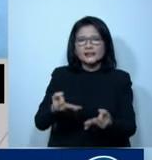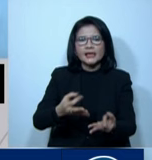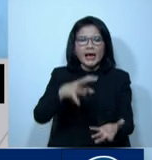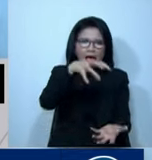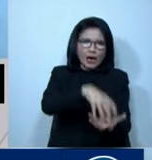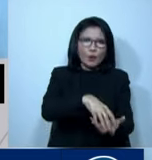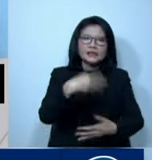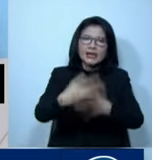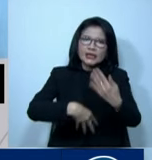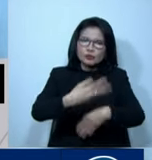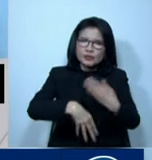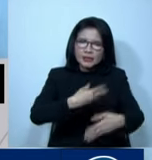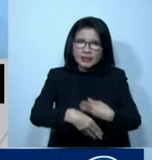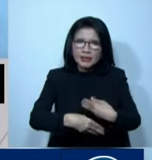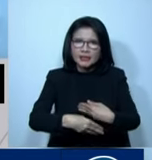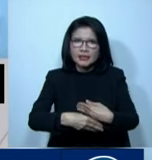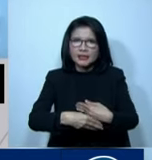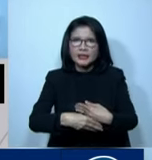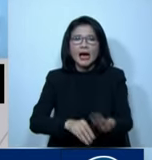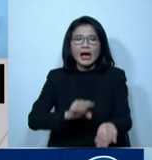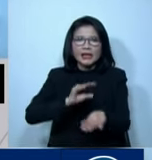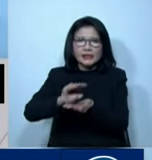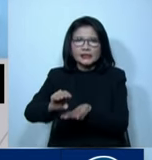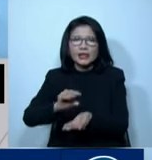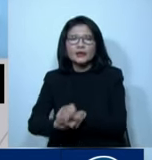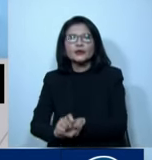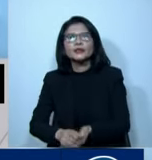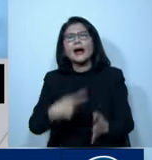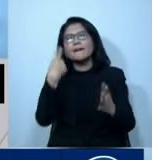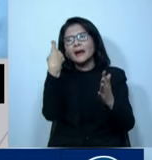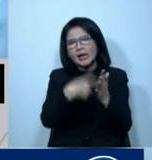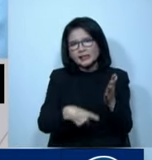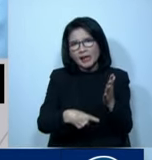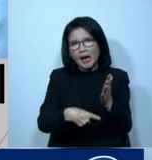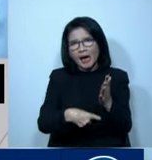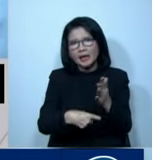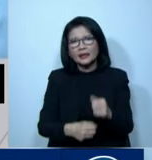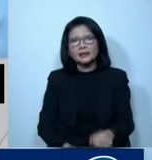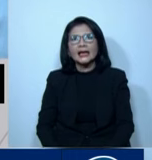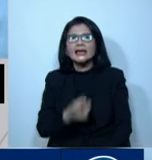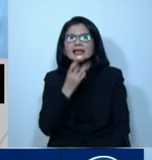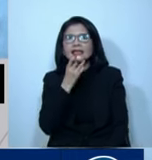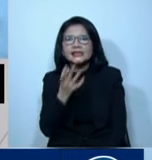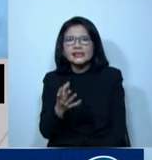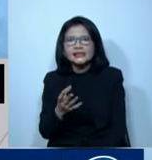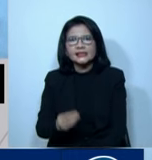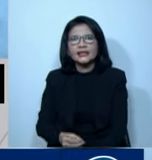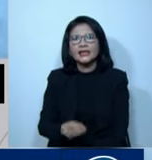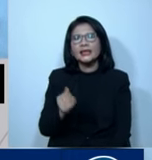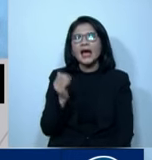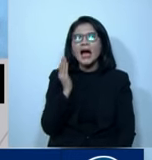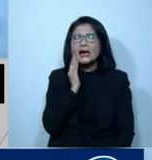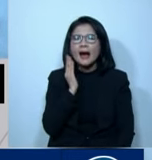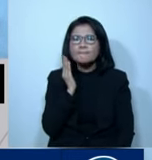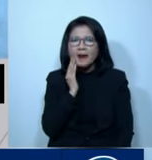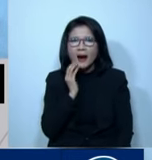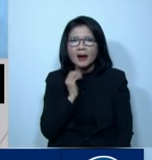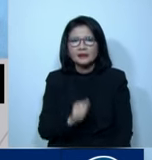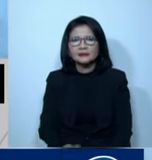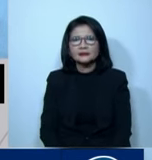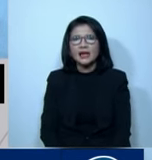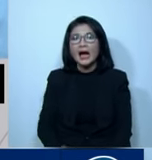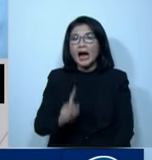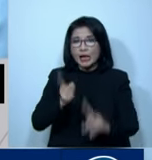Kawasan Industri Umpama insentif pajak Umpama kemudahan perizinan isof doing bsis Umpama maka